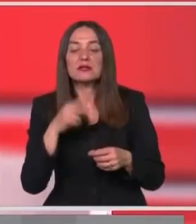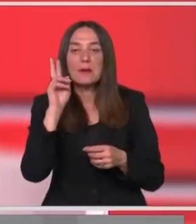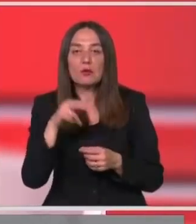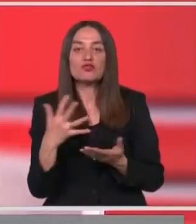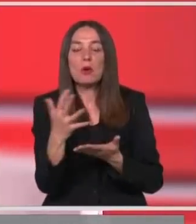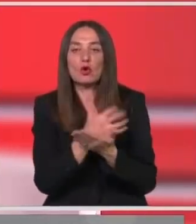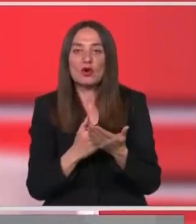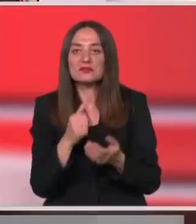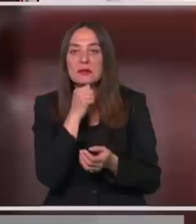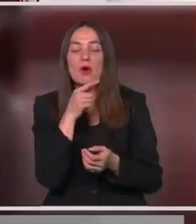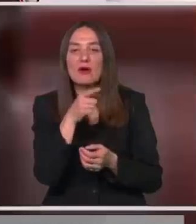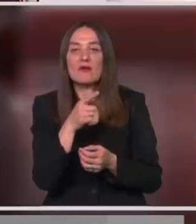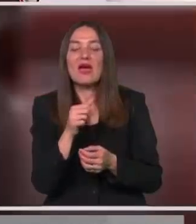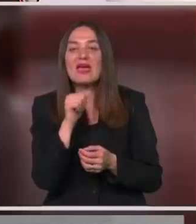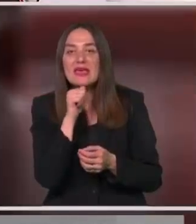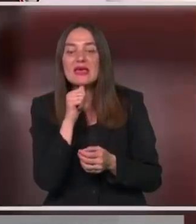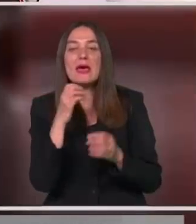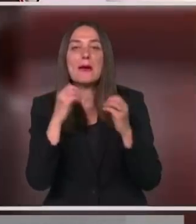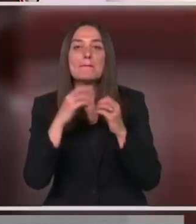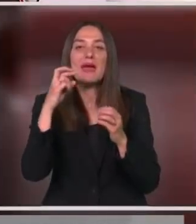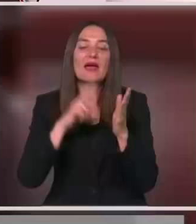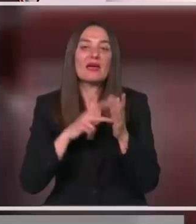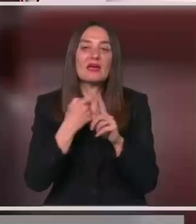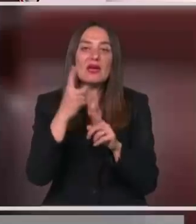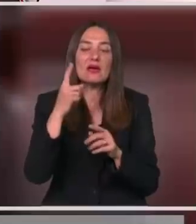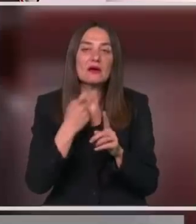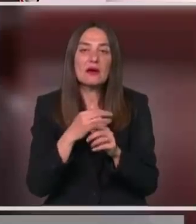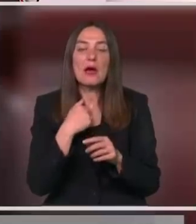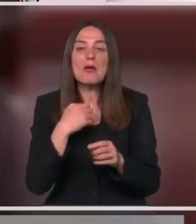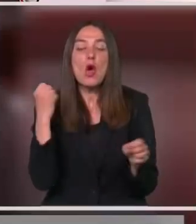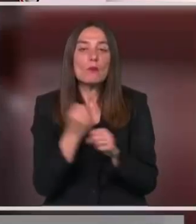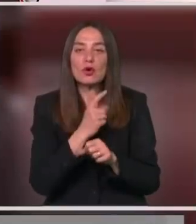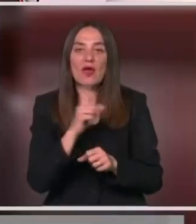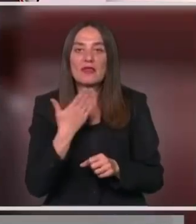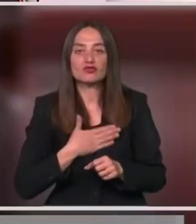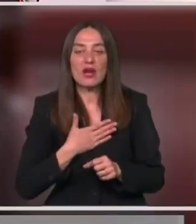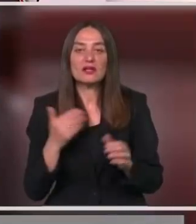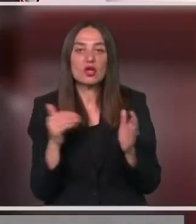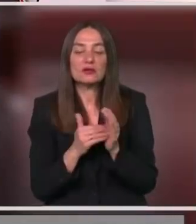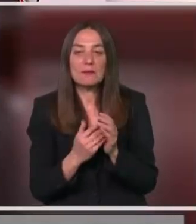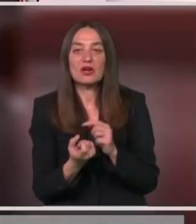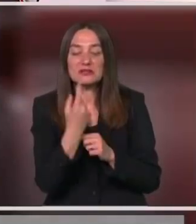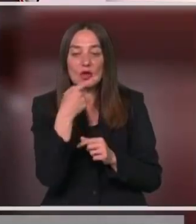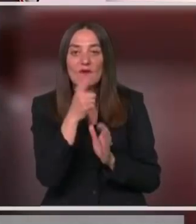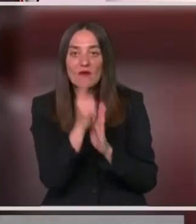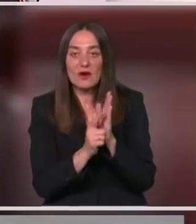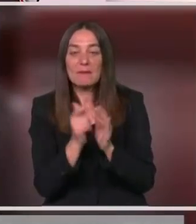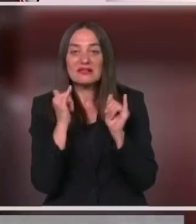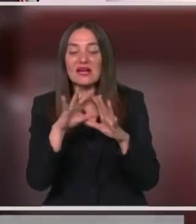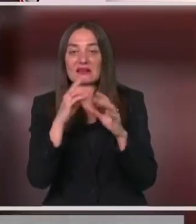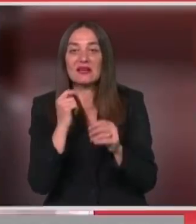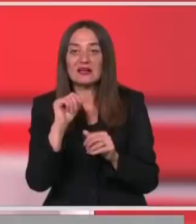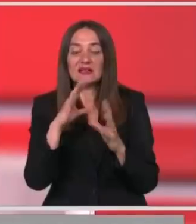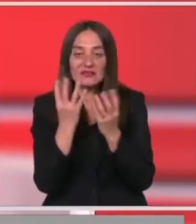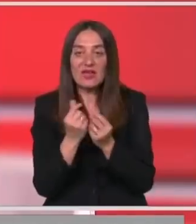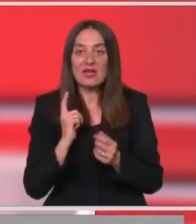da koristimo i ovaj e-banking, a mi uporno ne želimo. Pa je trebalo da se desi ovo vreme da sad svi jedni